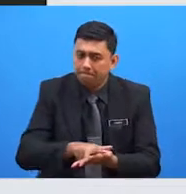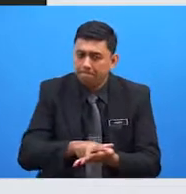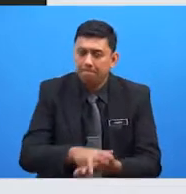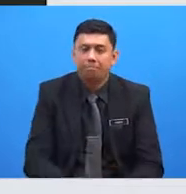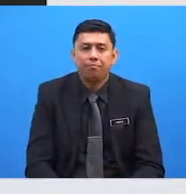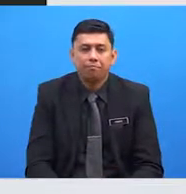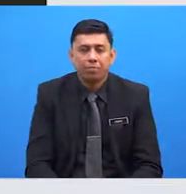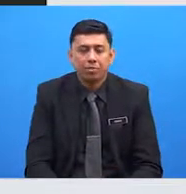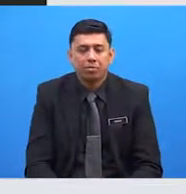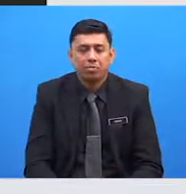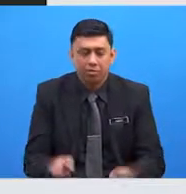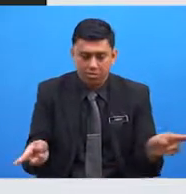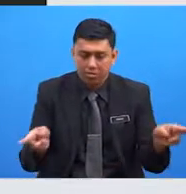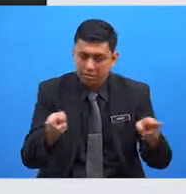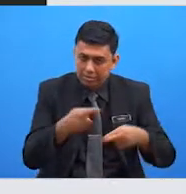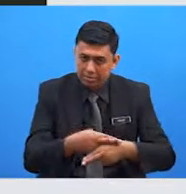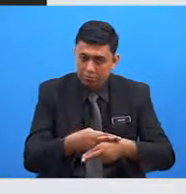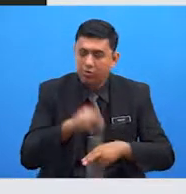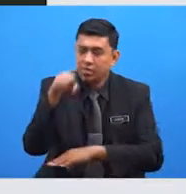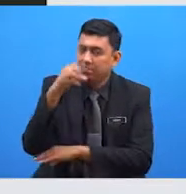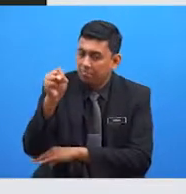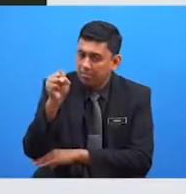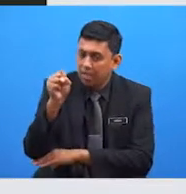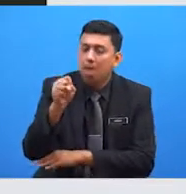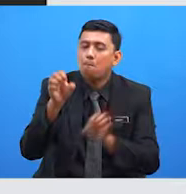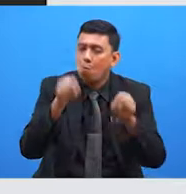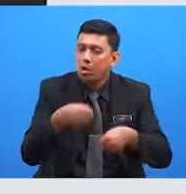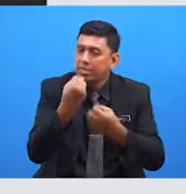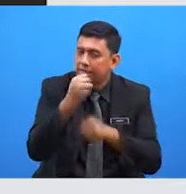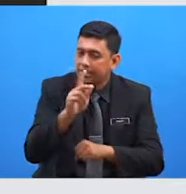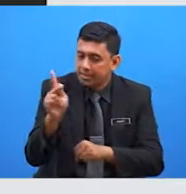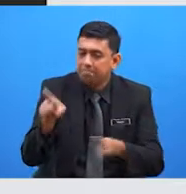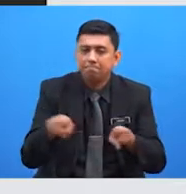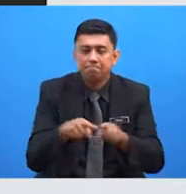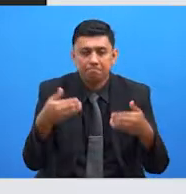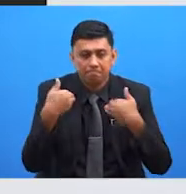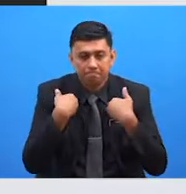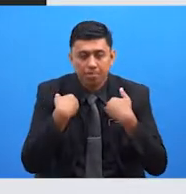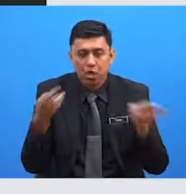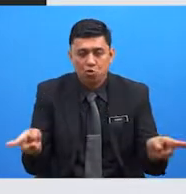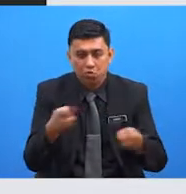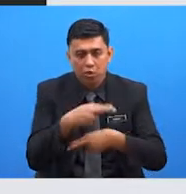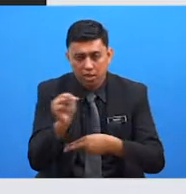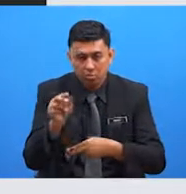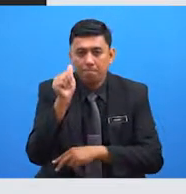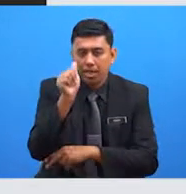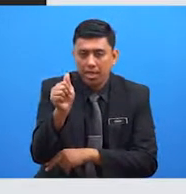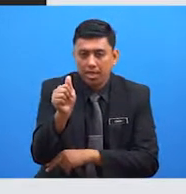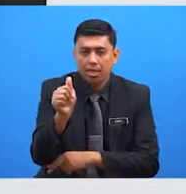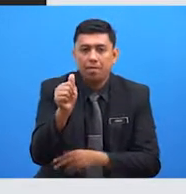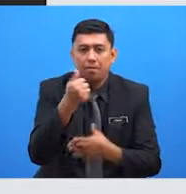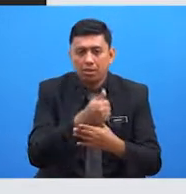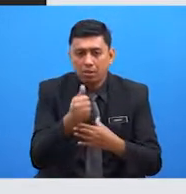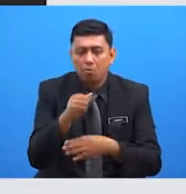form. Ruangan untuk menulis JavaScript boleh disediakan sama ada di dalam ruangan head atau